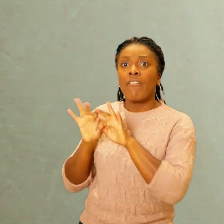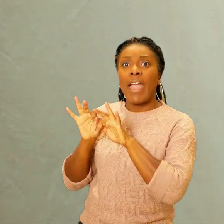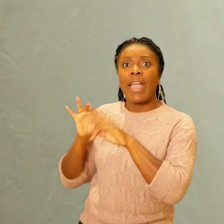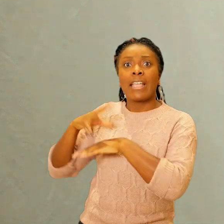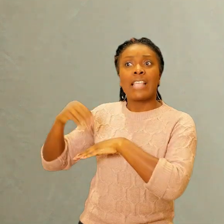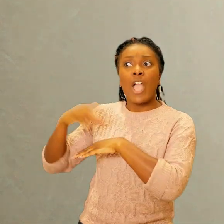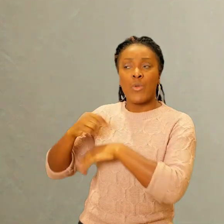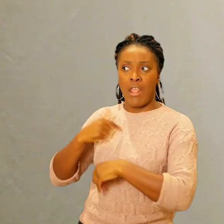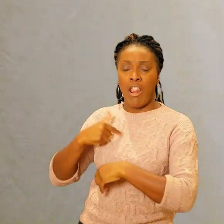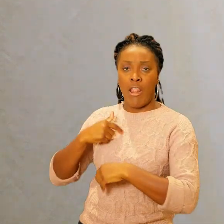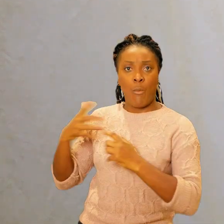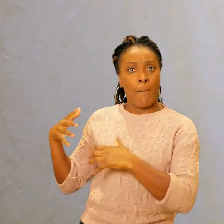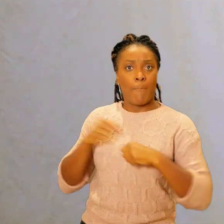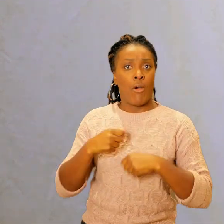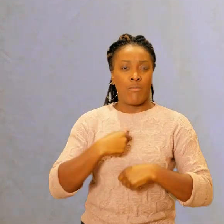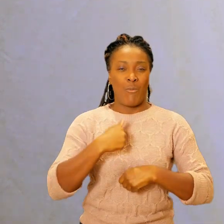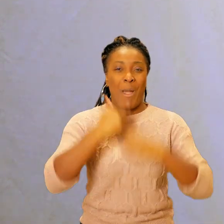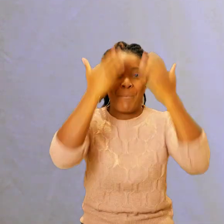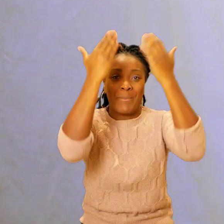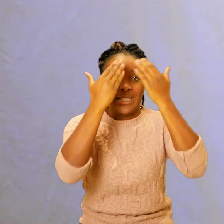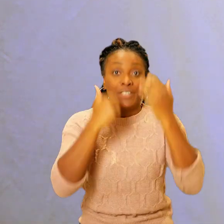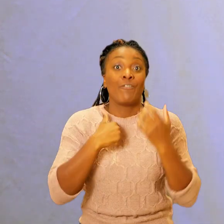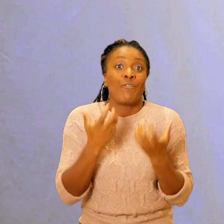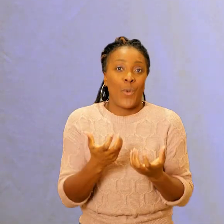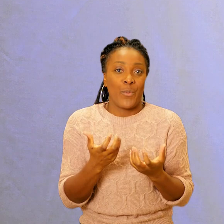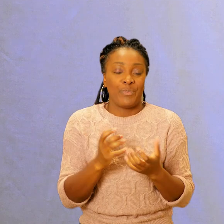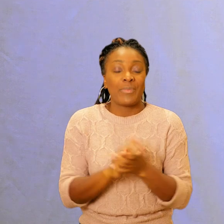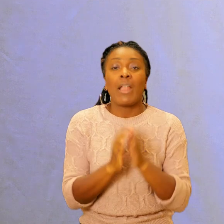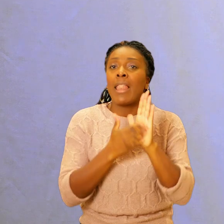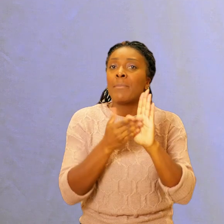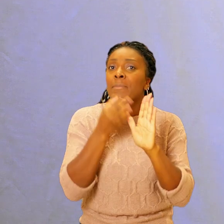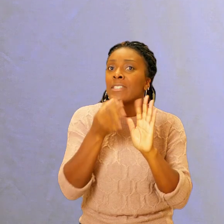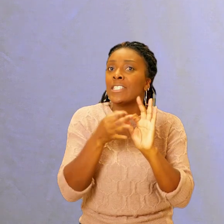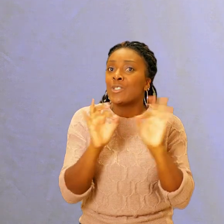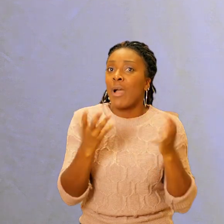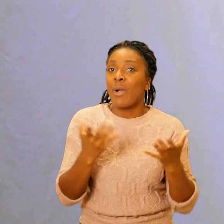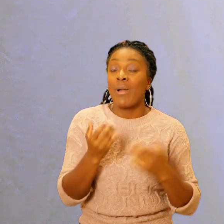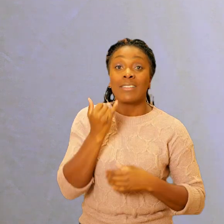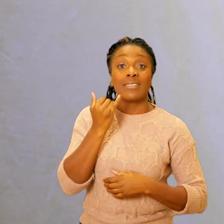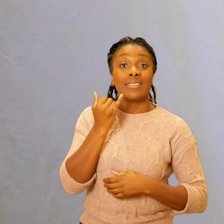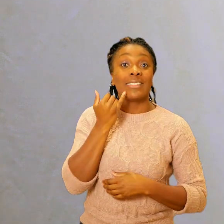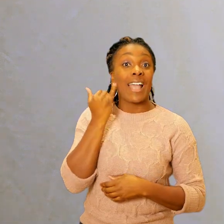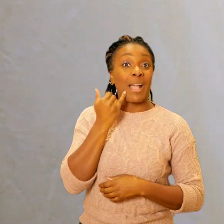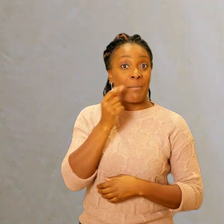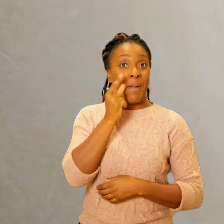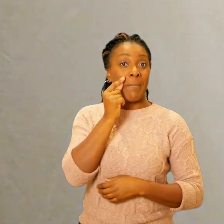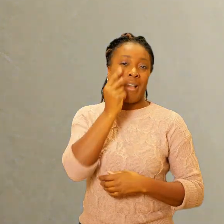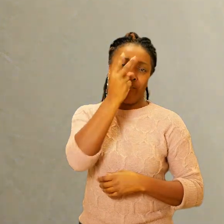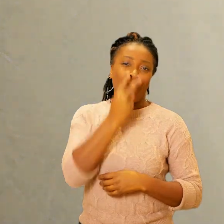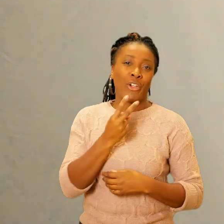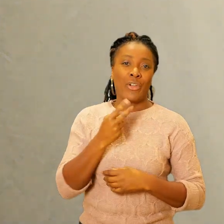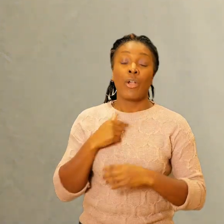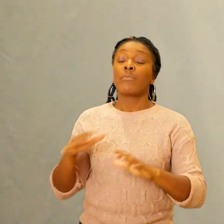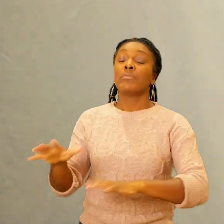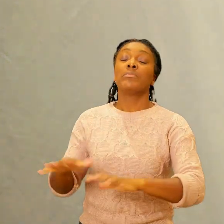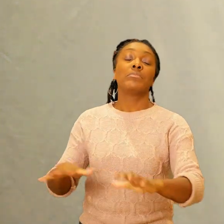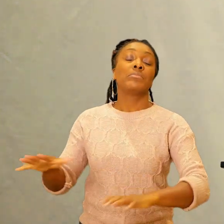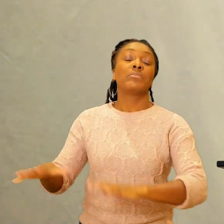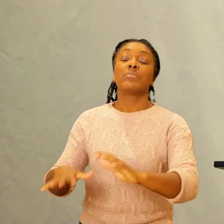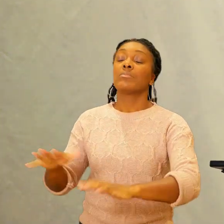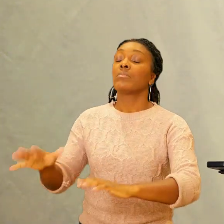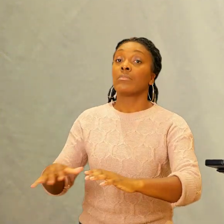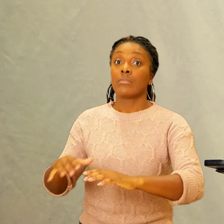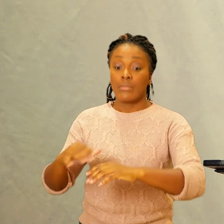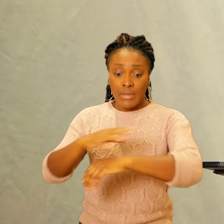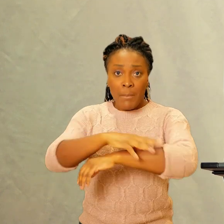dû avoir. La Bible nous dit que Isaac, il ne le reconnut pas parce que ses mains étaient velues comme